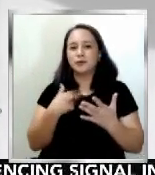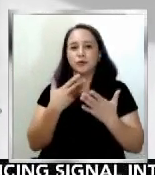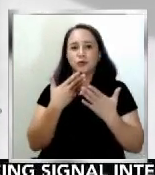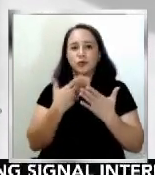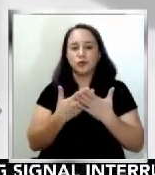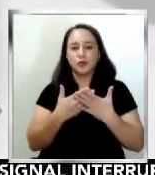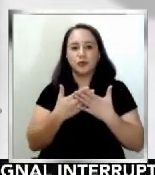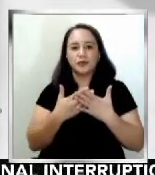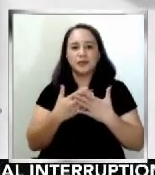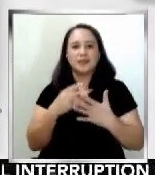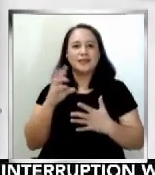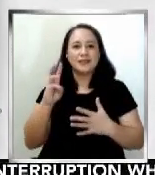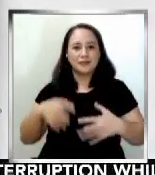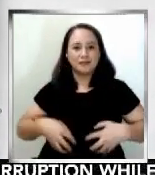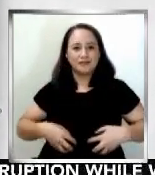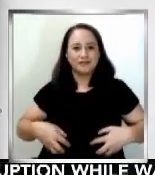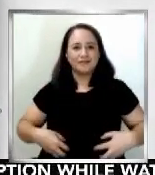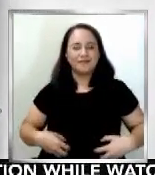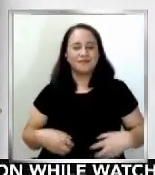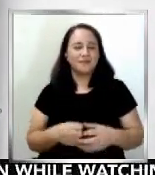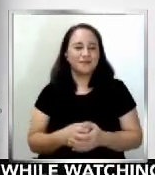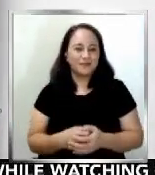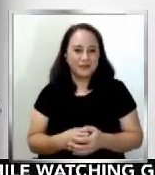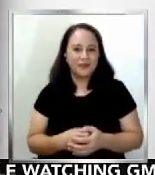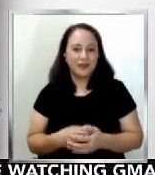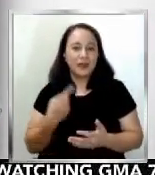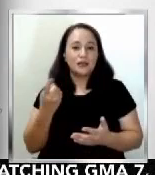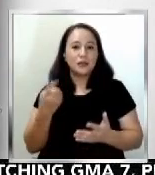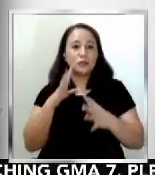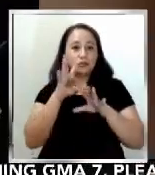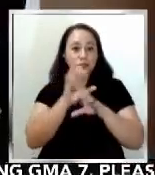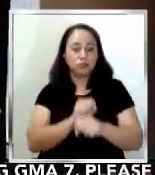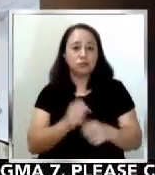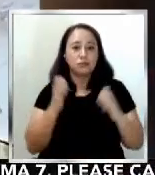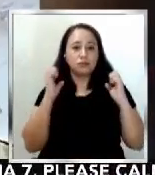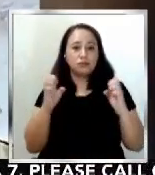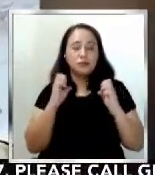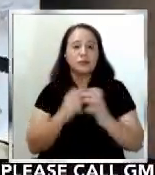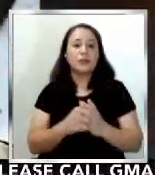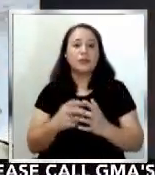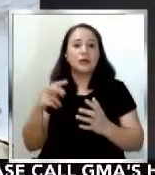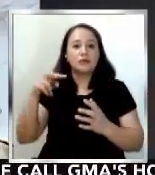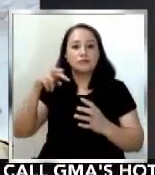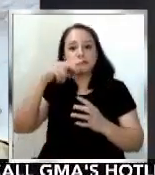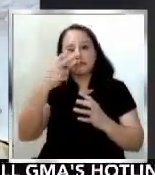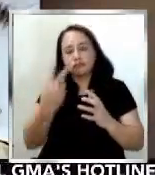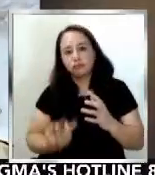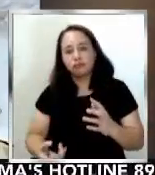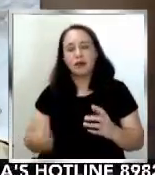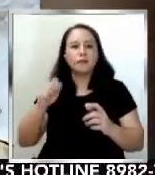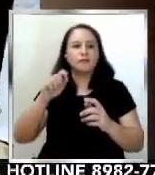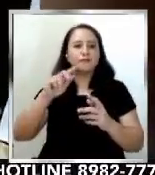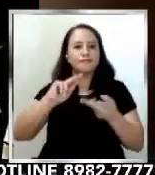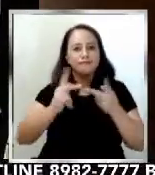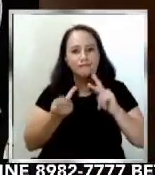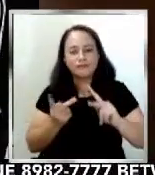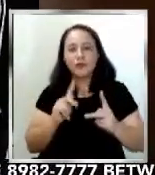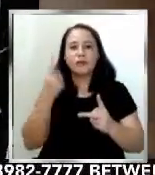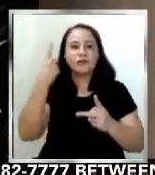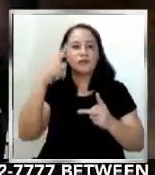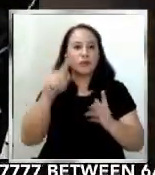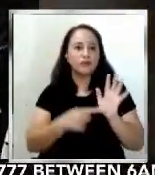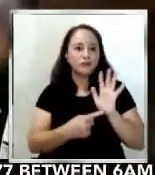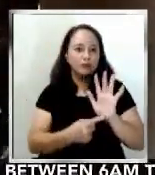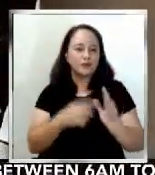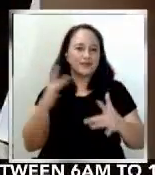six-pack abs. Bukod sa kanyang usual workout, nag-diving lessons at martial arts din si Ruru para sa serye. Excited na rin daw